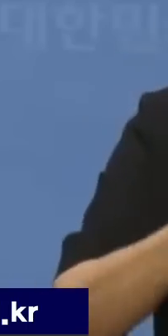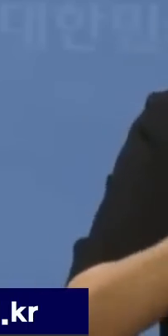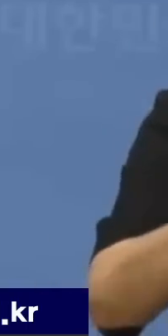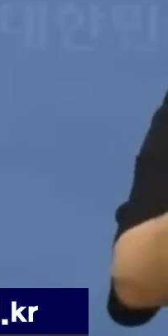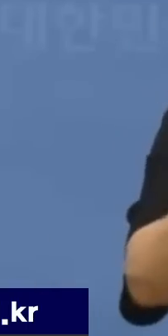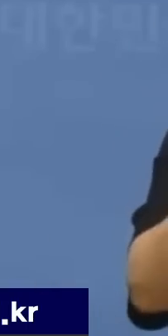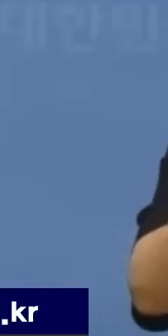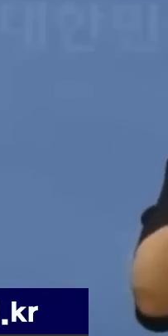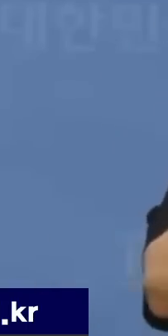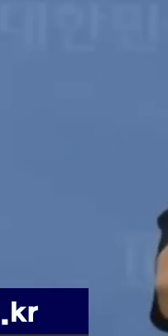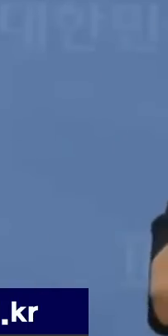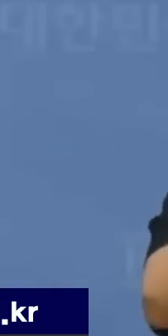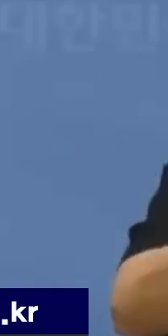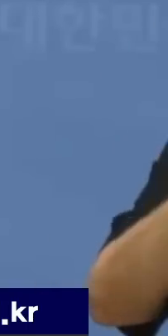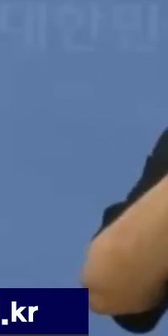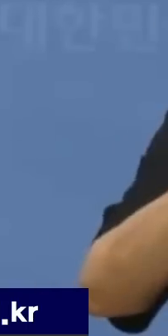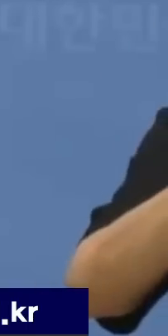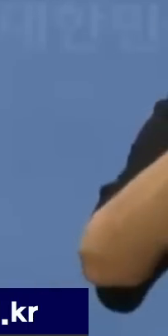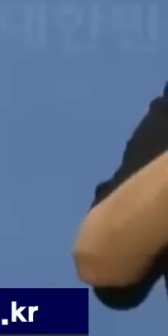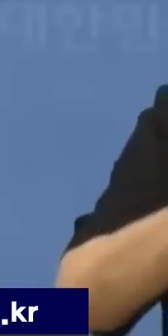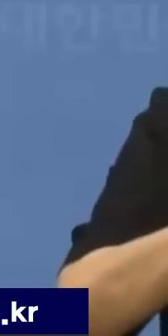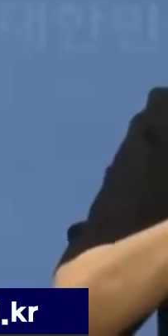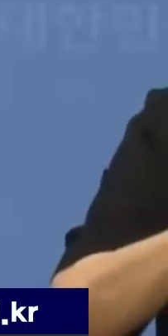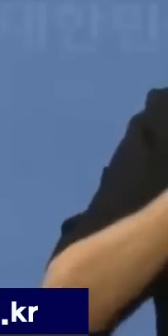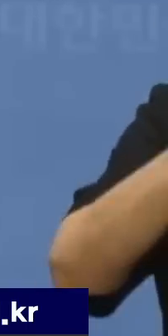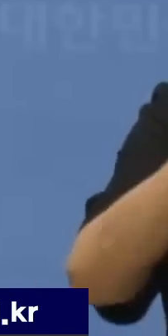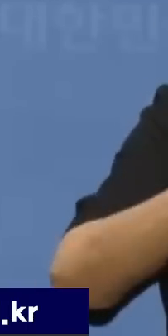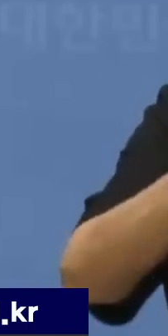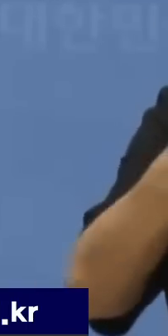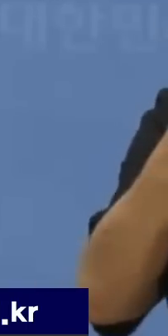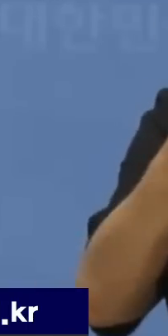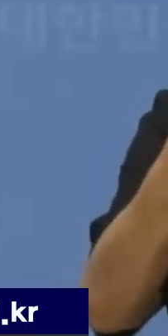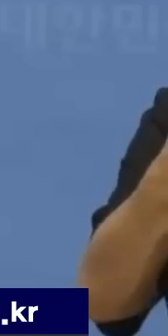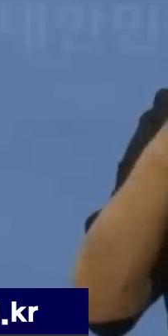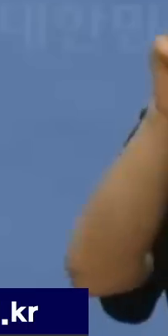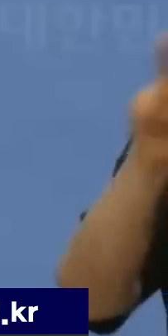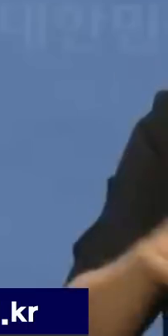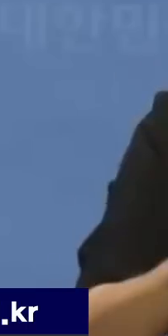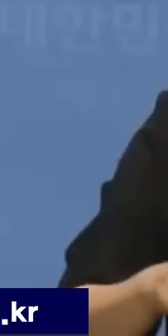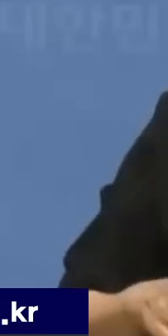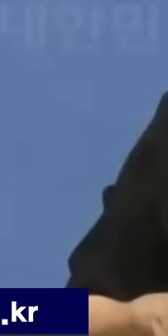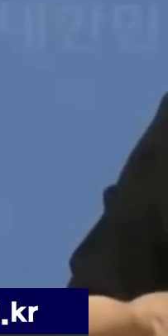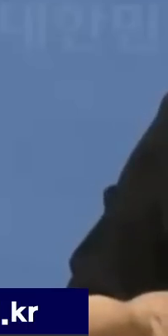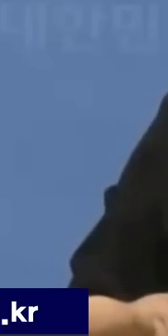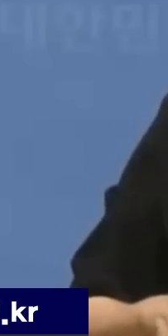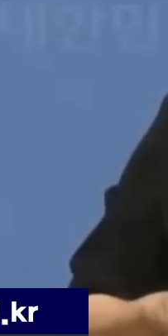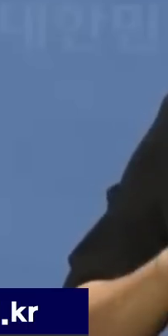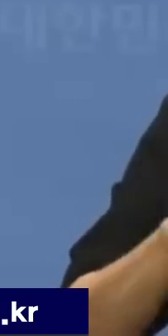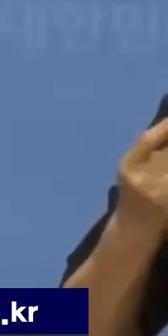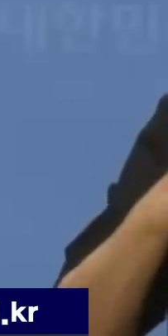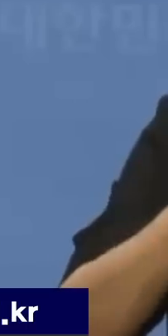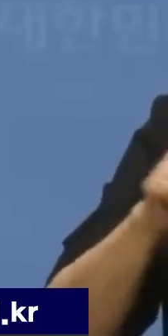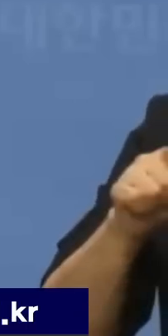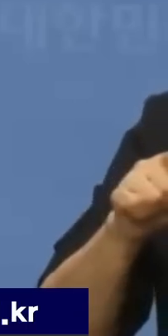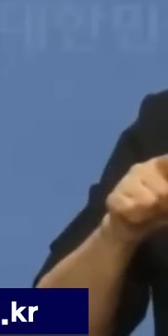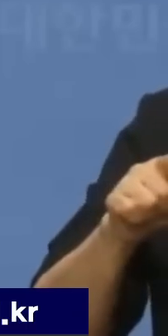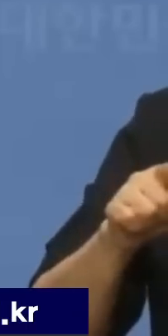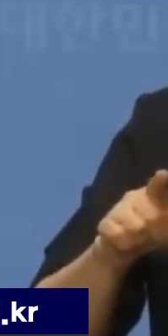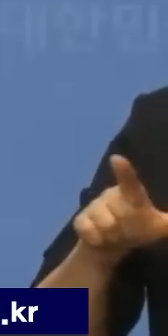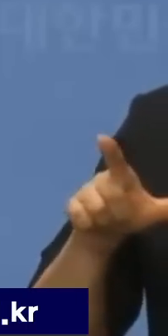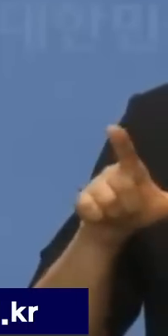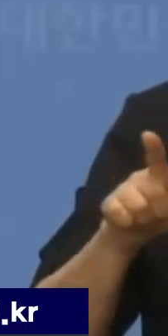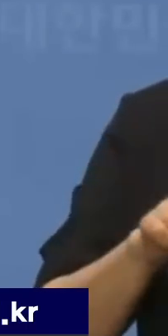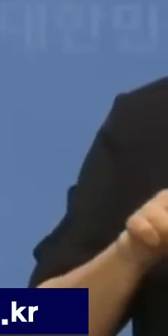1사분기 평균 가스 도입 가격은 톤당 461달러였고 2022년 1사분기 평균 가격